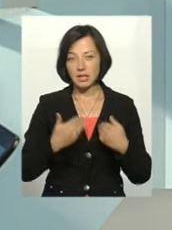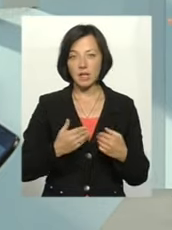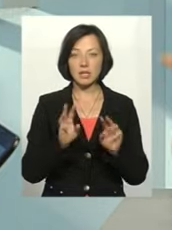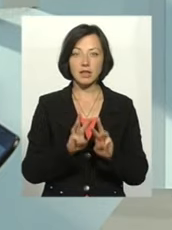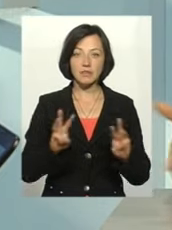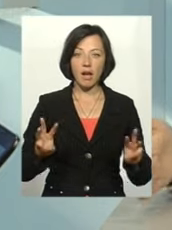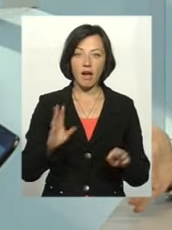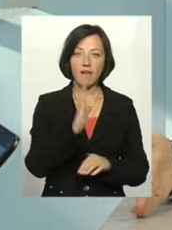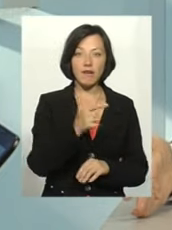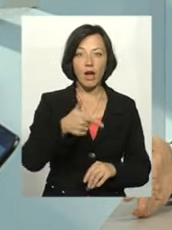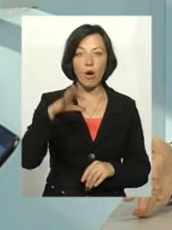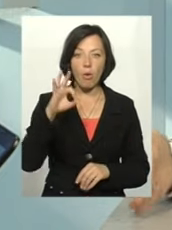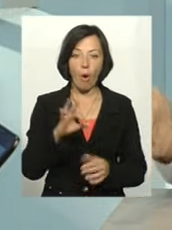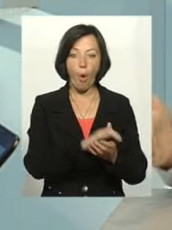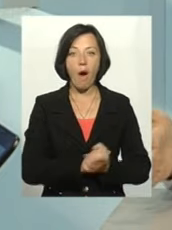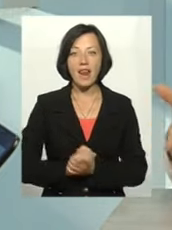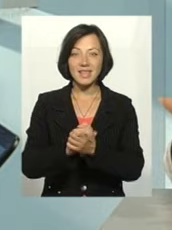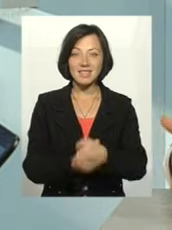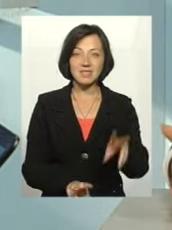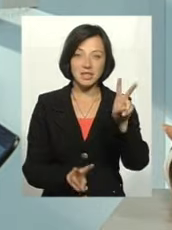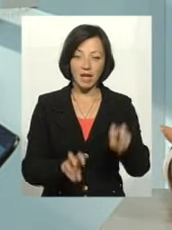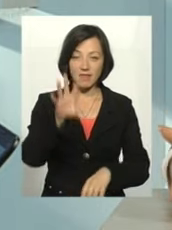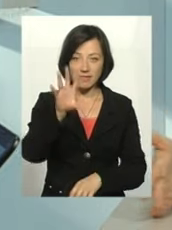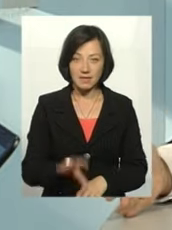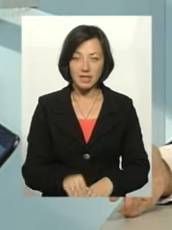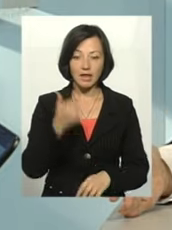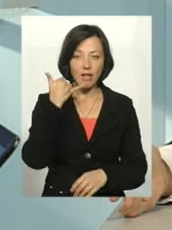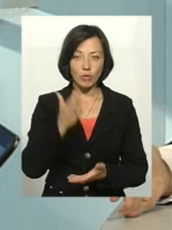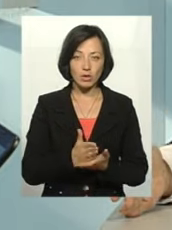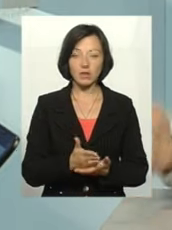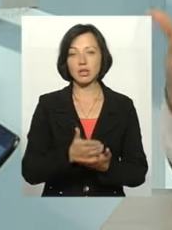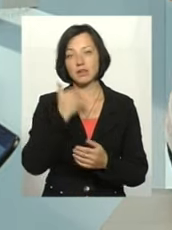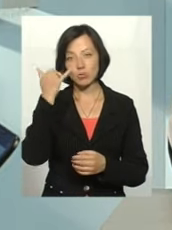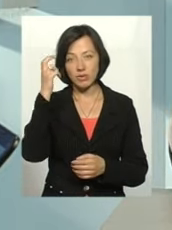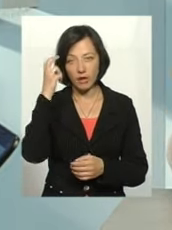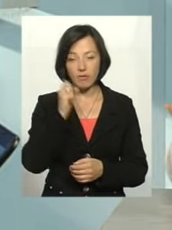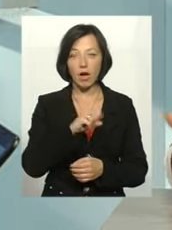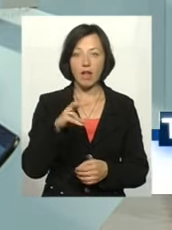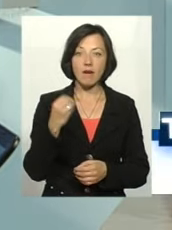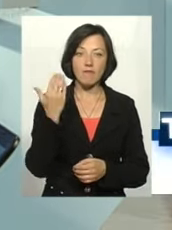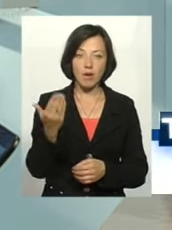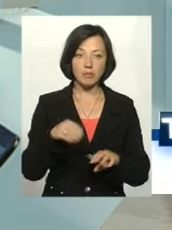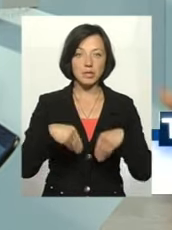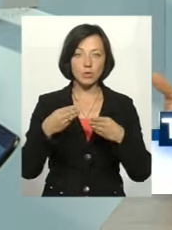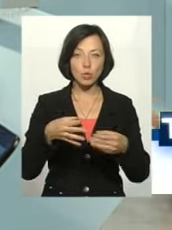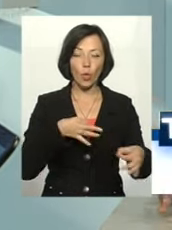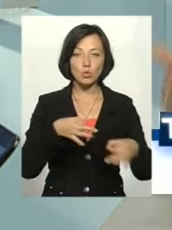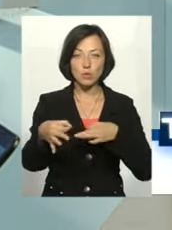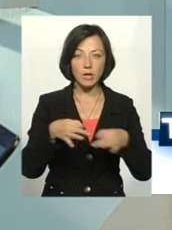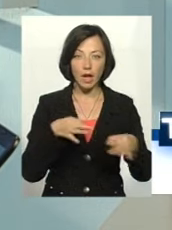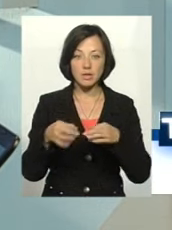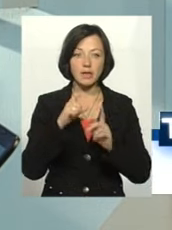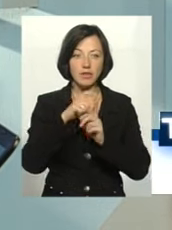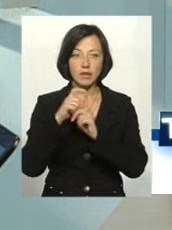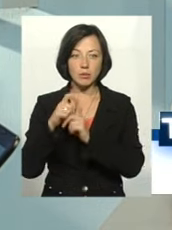ВГО «Коаліції» є всі телефони, які, звичайно, телефонуєте в Київ, але вам нададуть консультацію,